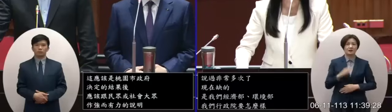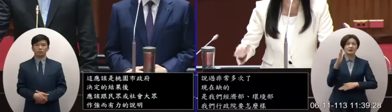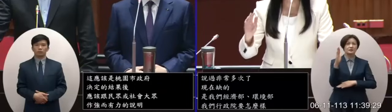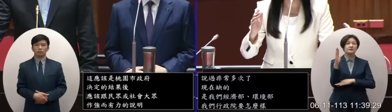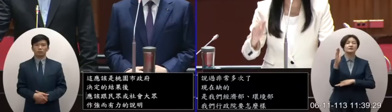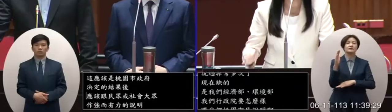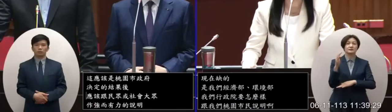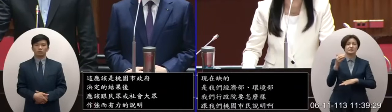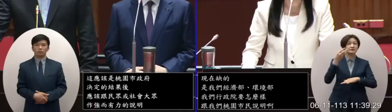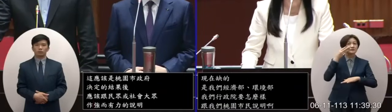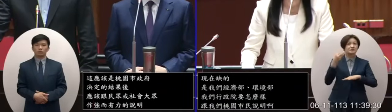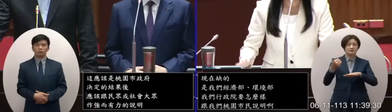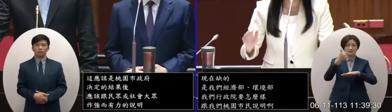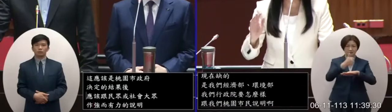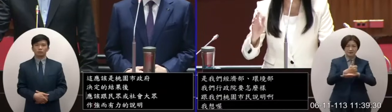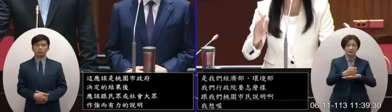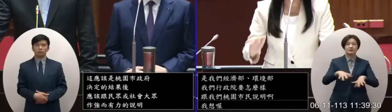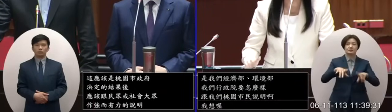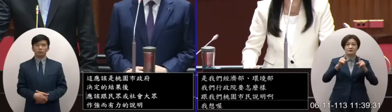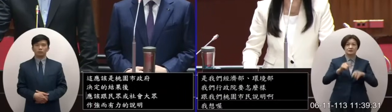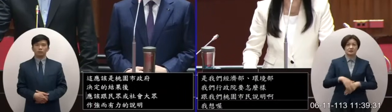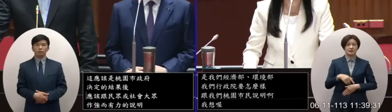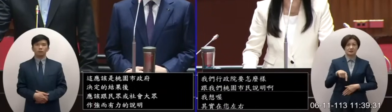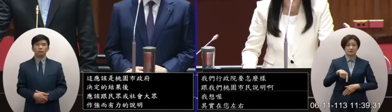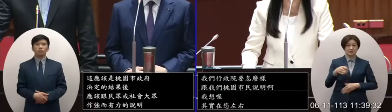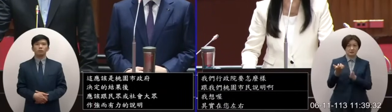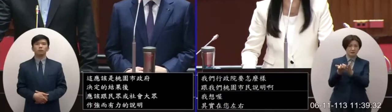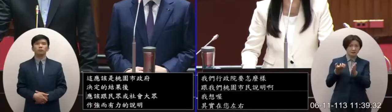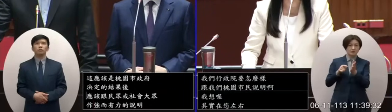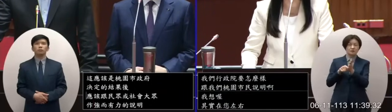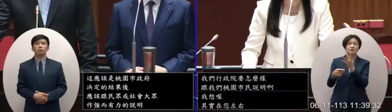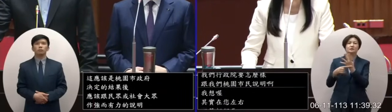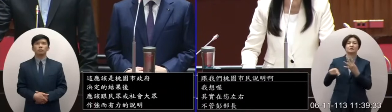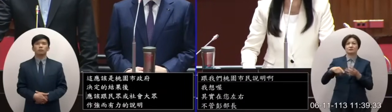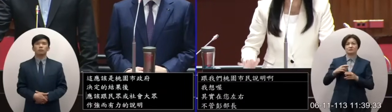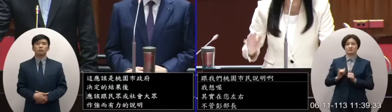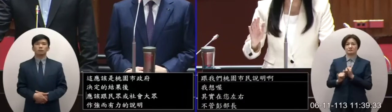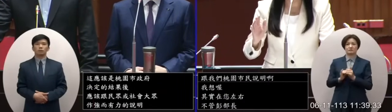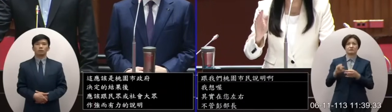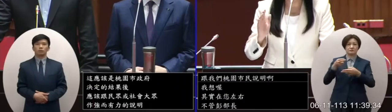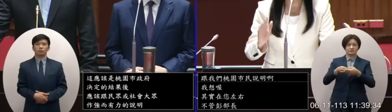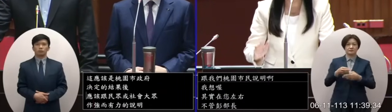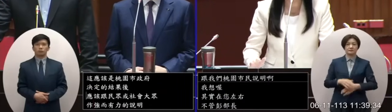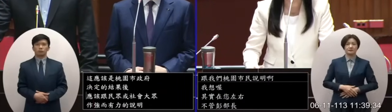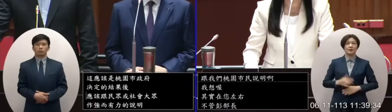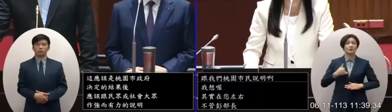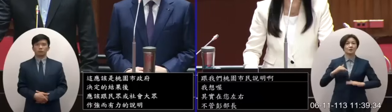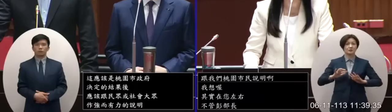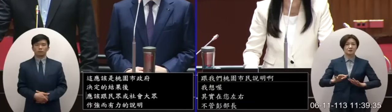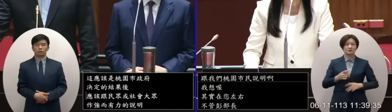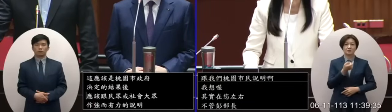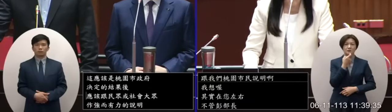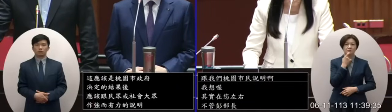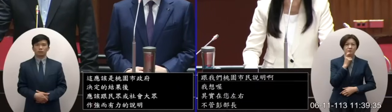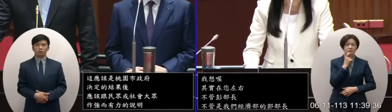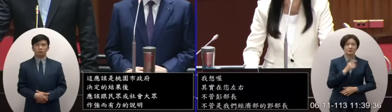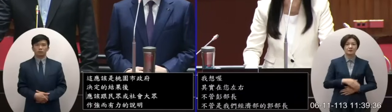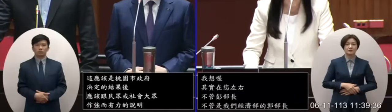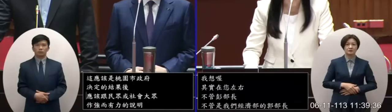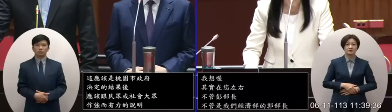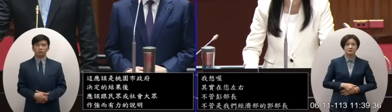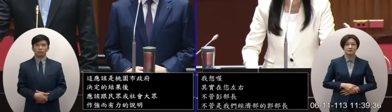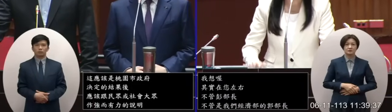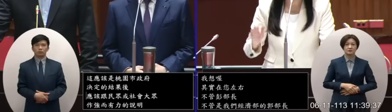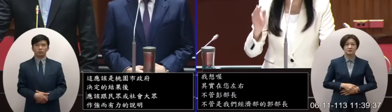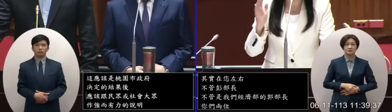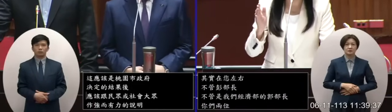了哈。刚刚进入政坛，你们的专业其实哈，大家都很相信。那今天本席要在这边怀疑的是哦，到底是